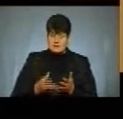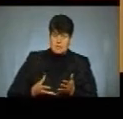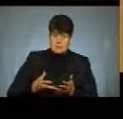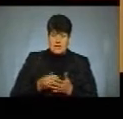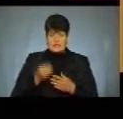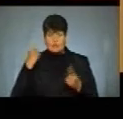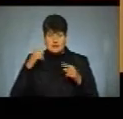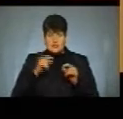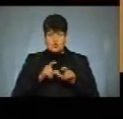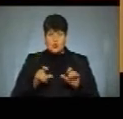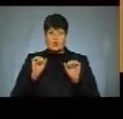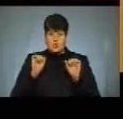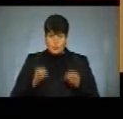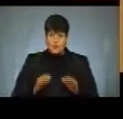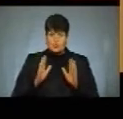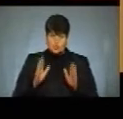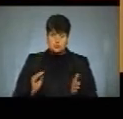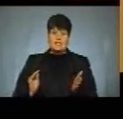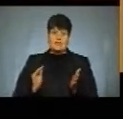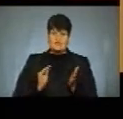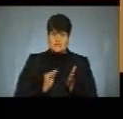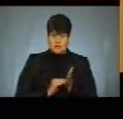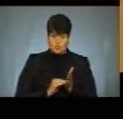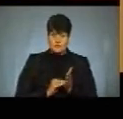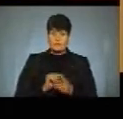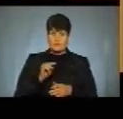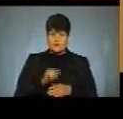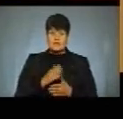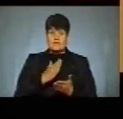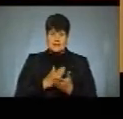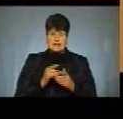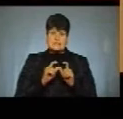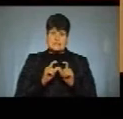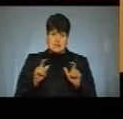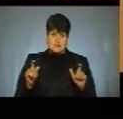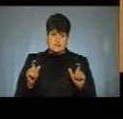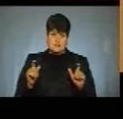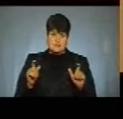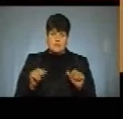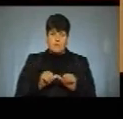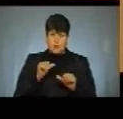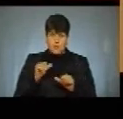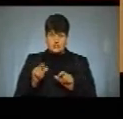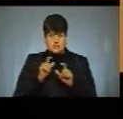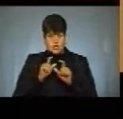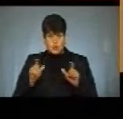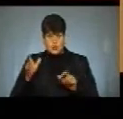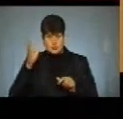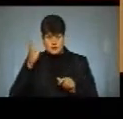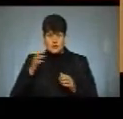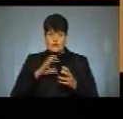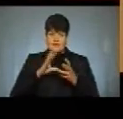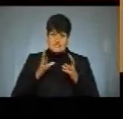мистецьких школах можуть бути встановлені, оскільки вони є закладами позашкільної освіти, то в загальній